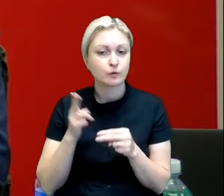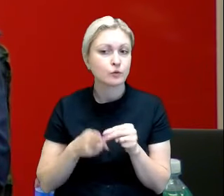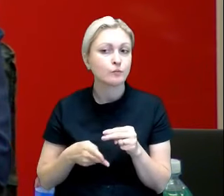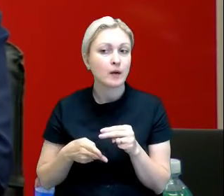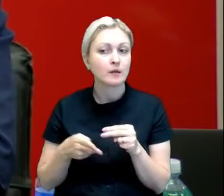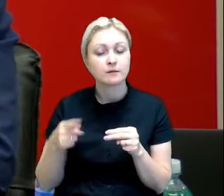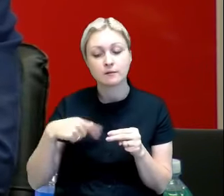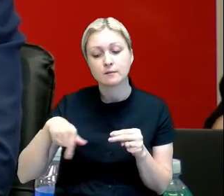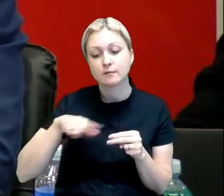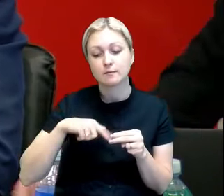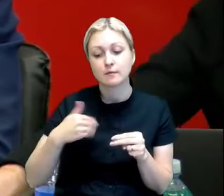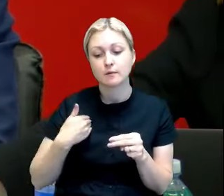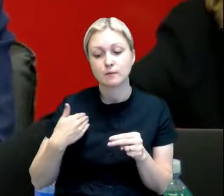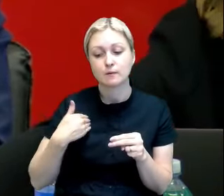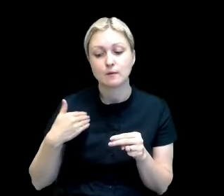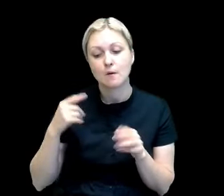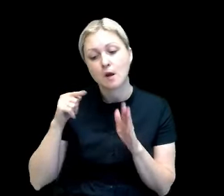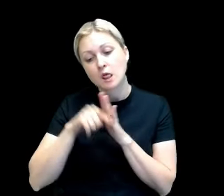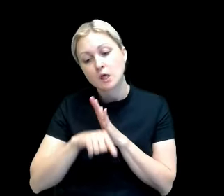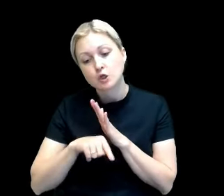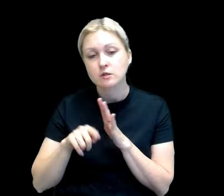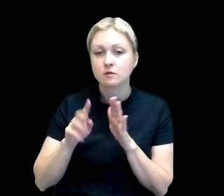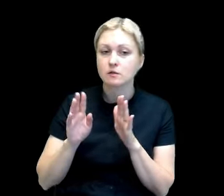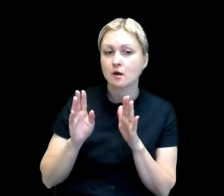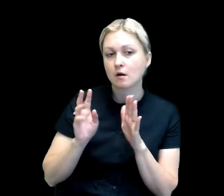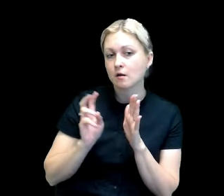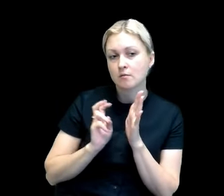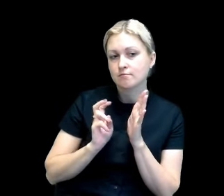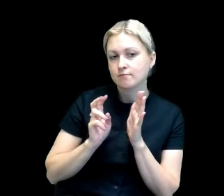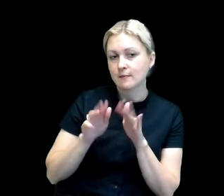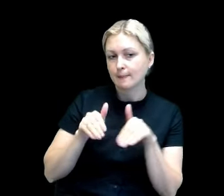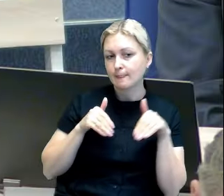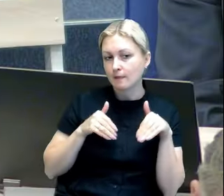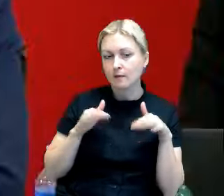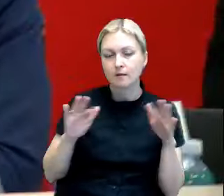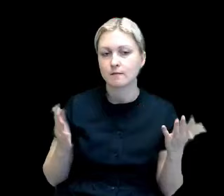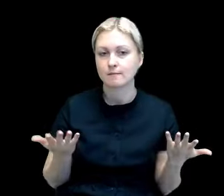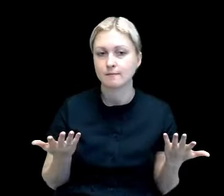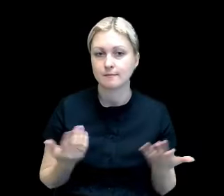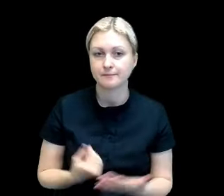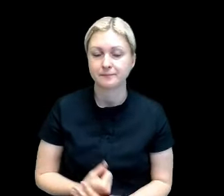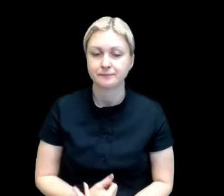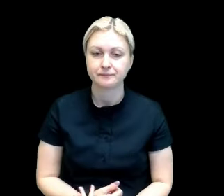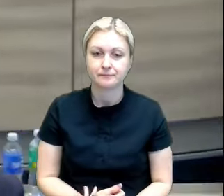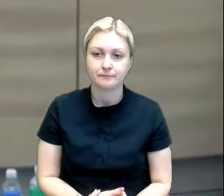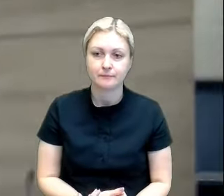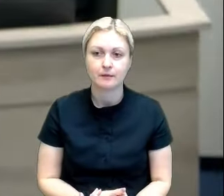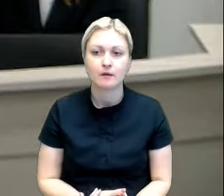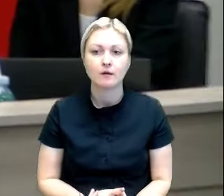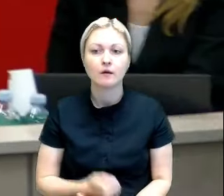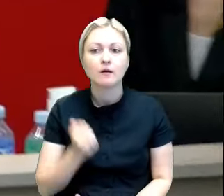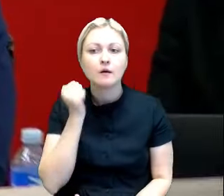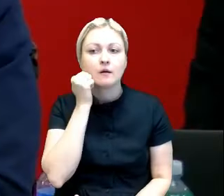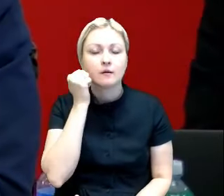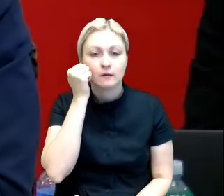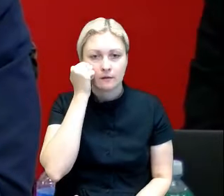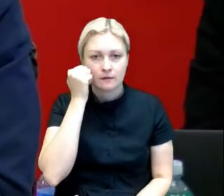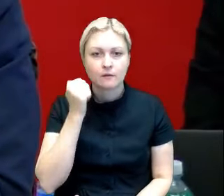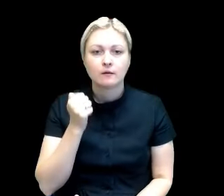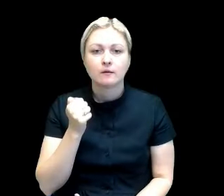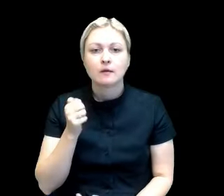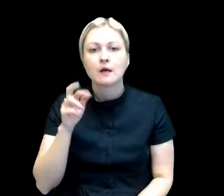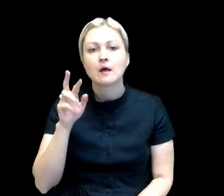norime kištis iš to viešojo sektoriaus dėkoju sekantis rimantas